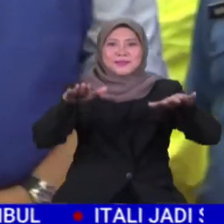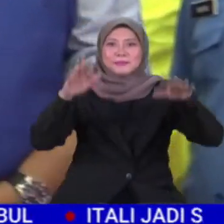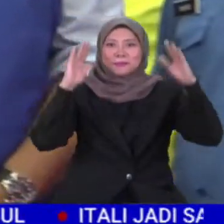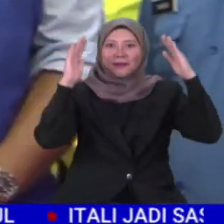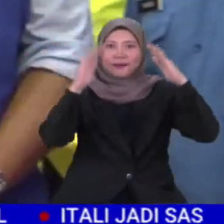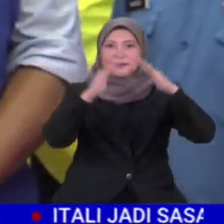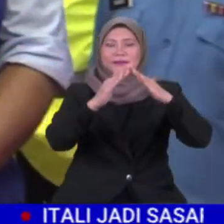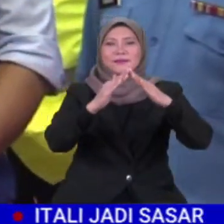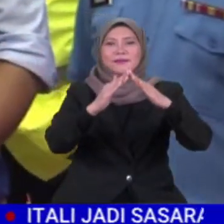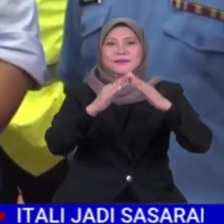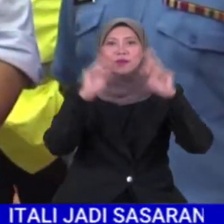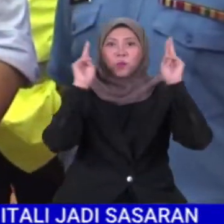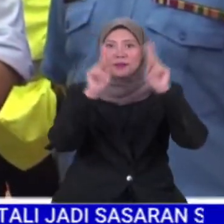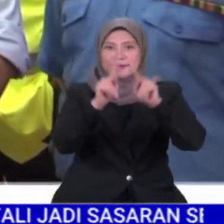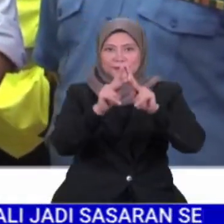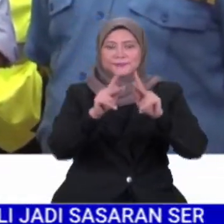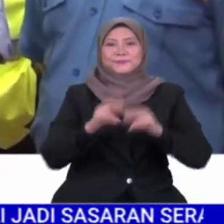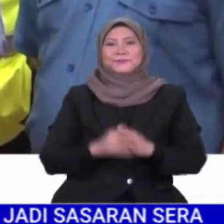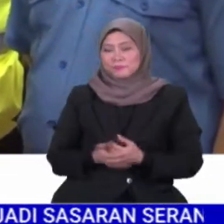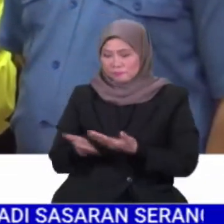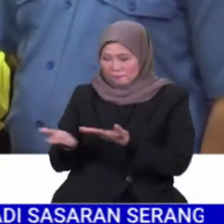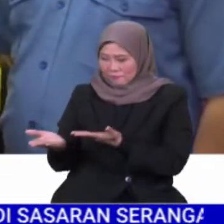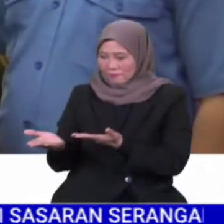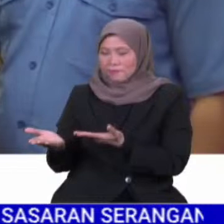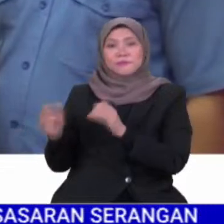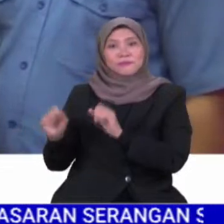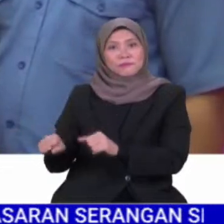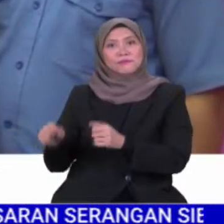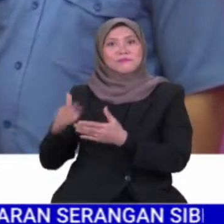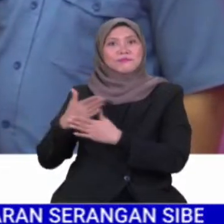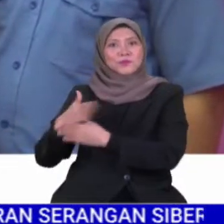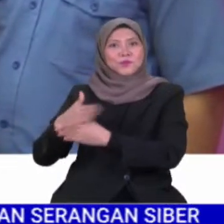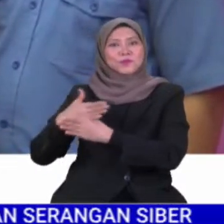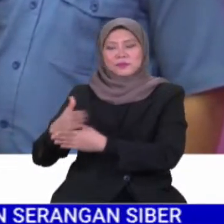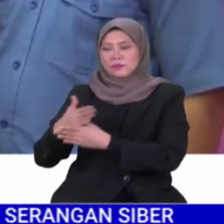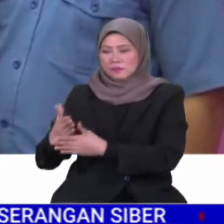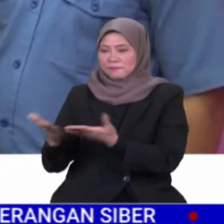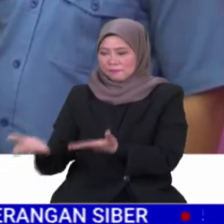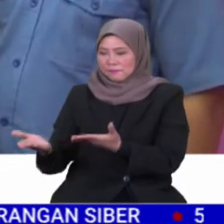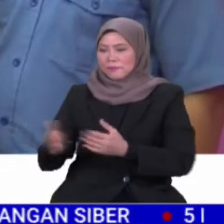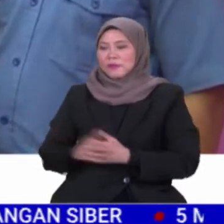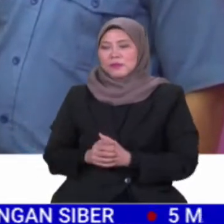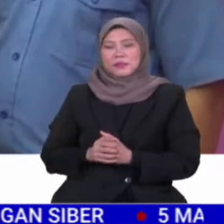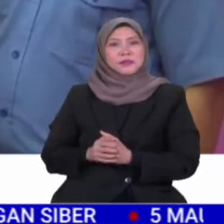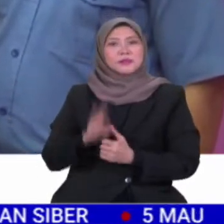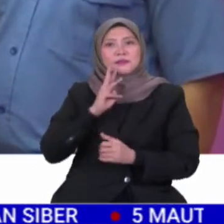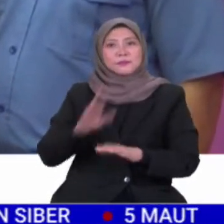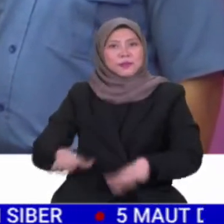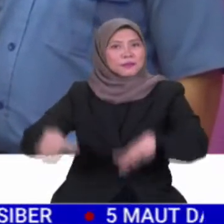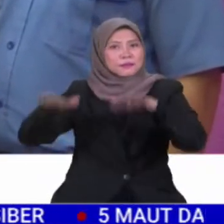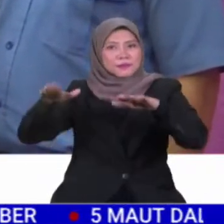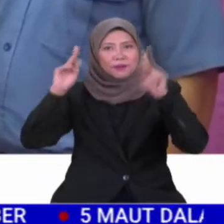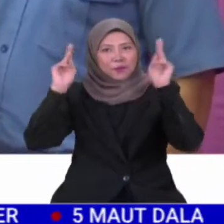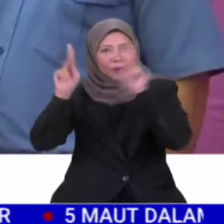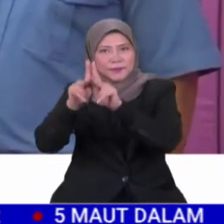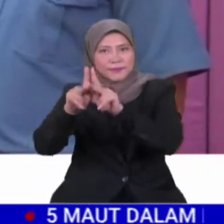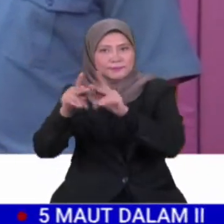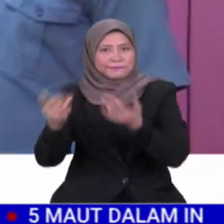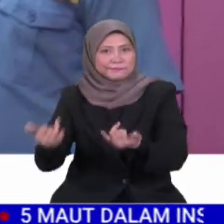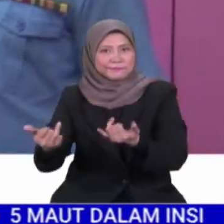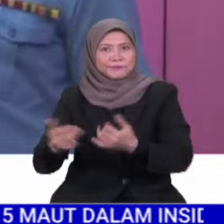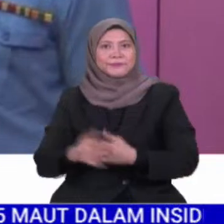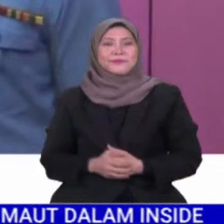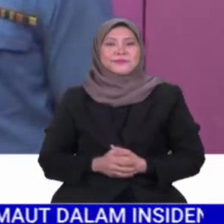Pahang terutamanya daerah Kuantan ketika ini. Jadi Encik Farid, mungkin Encik Farid boleh terus kongsikan bersama kami mengenai keadaan semasa banjir di daerah Kuantan ketika ini.